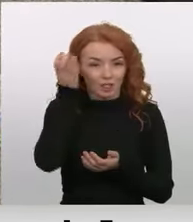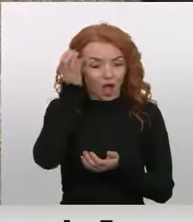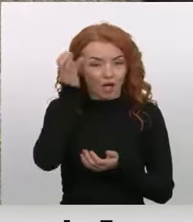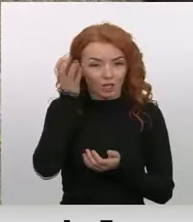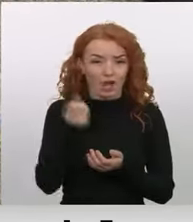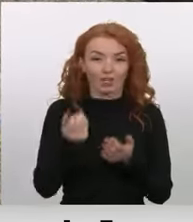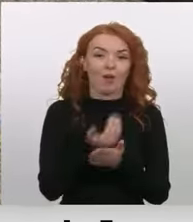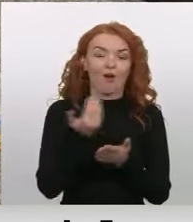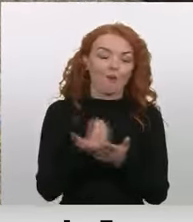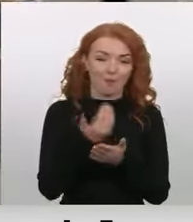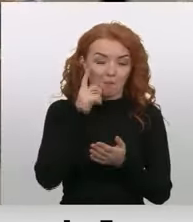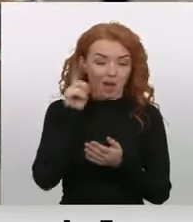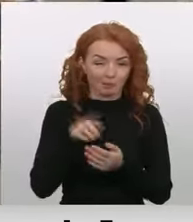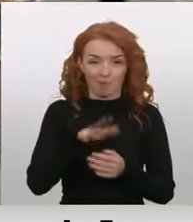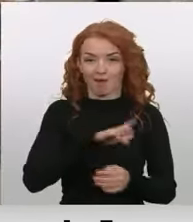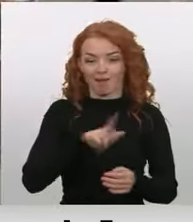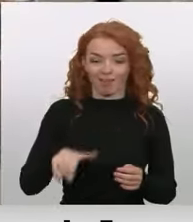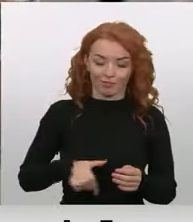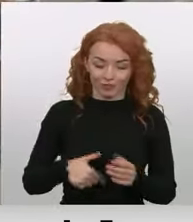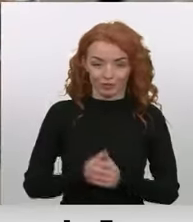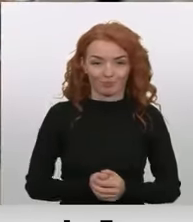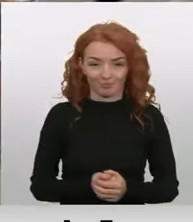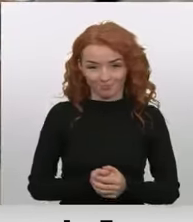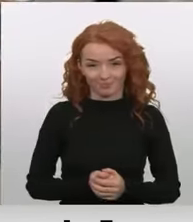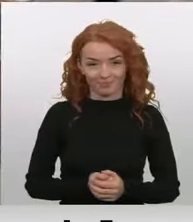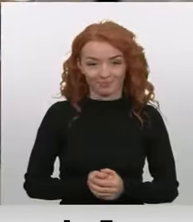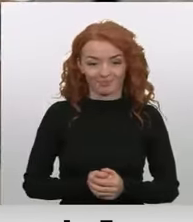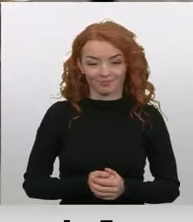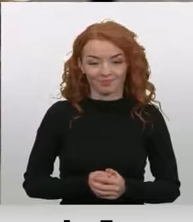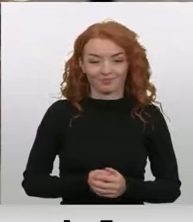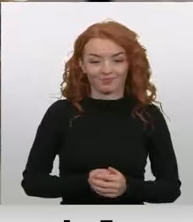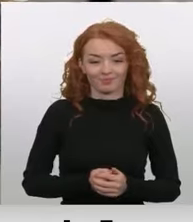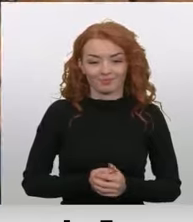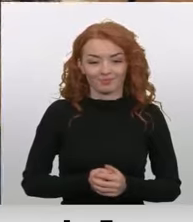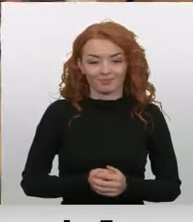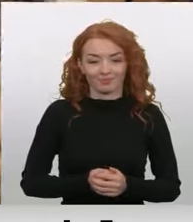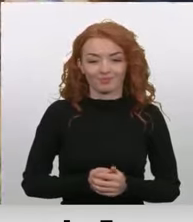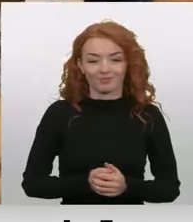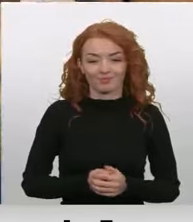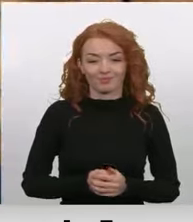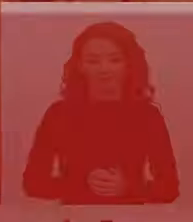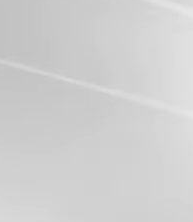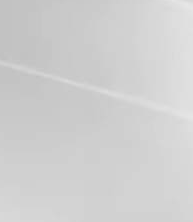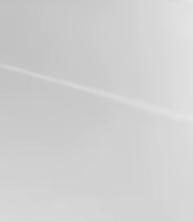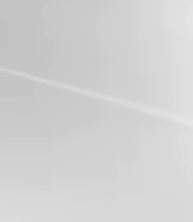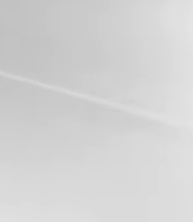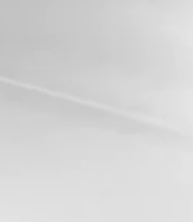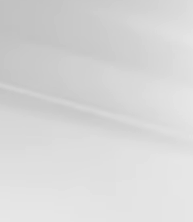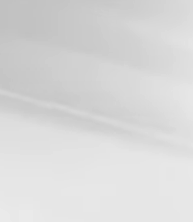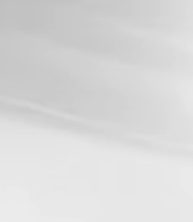aizraujošām zināšanām par Latviju. Līva Karlsone sadarbībā ar diasporas reportieriem speciāli Latvijas televīzijai.